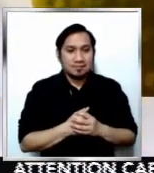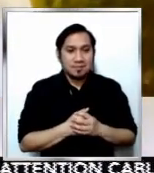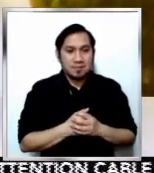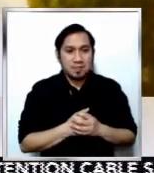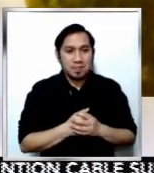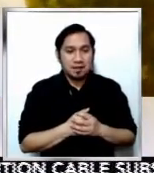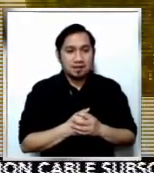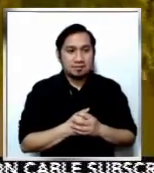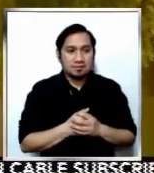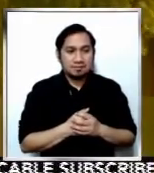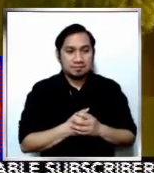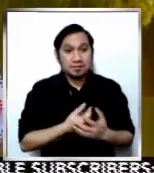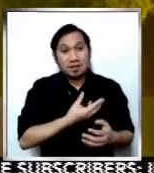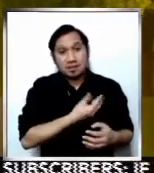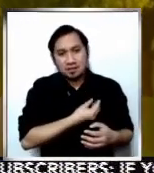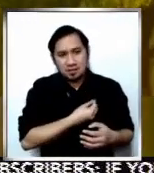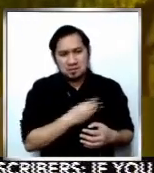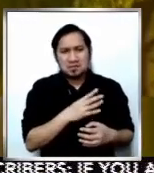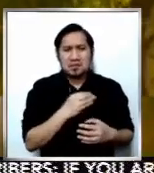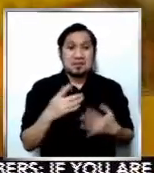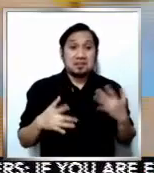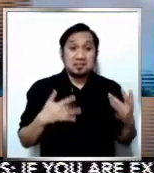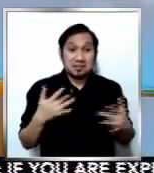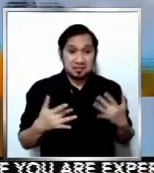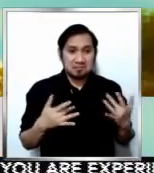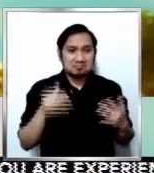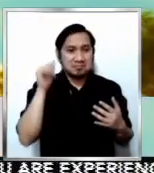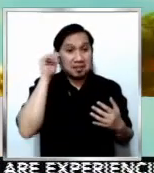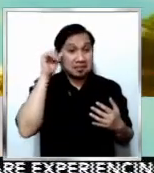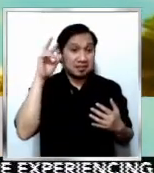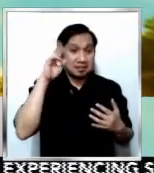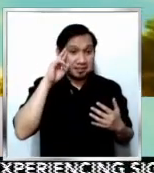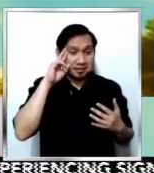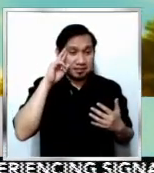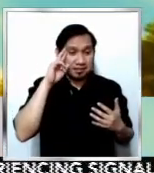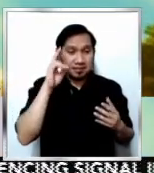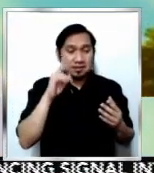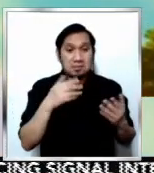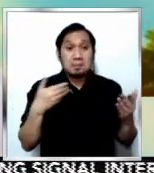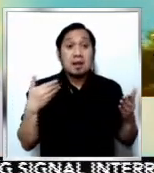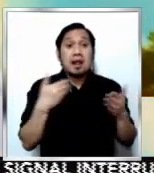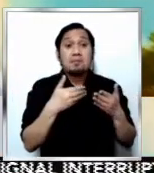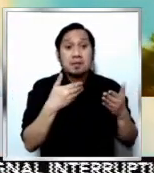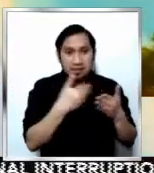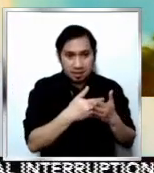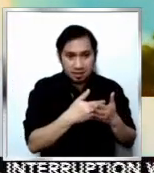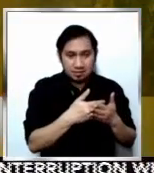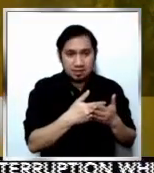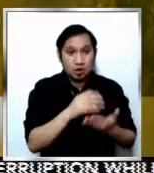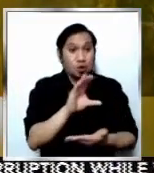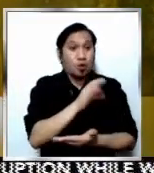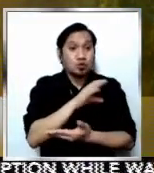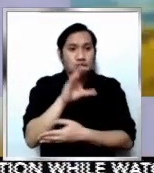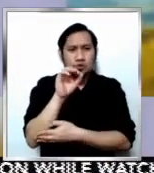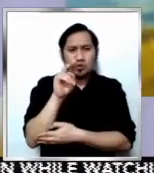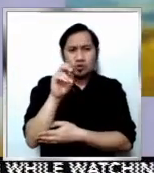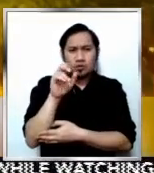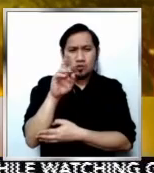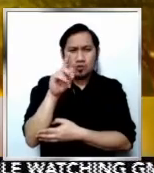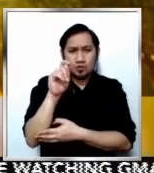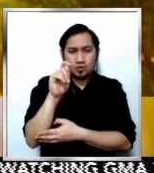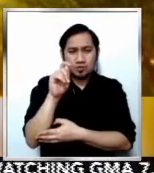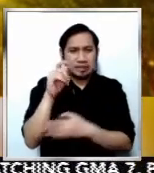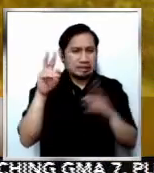Magkahalong kaba at excitement ang nararamdaman ni Alden Richards habang papalapit na ang concert niyang Alden's Reality, a